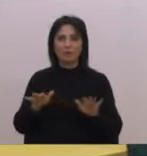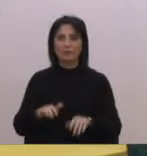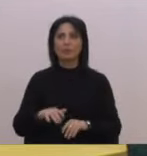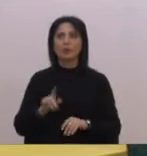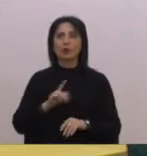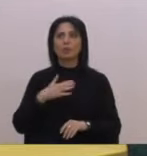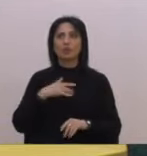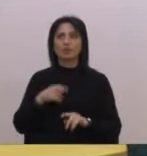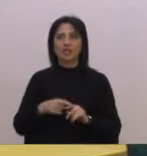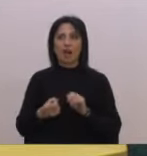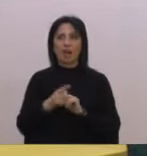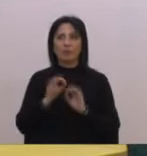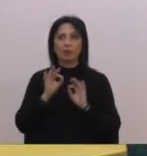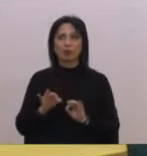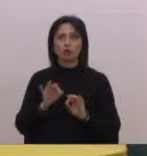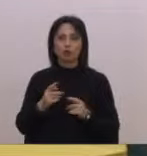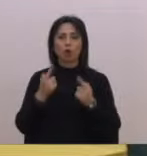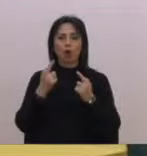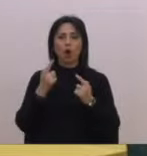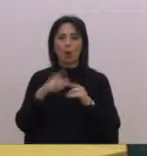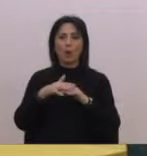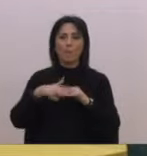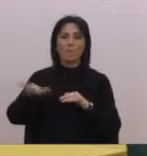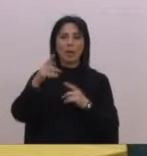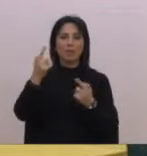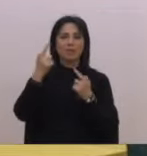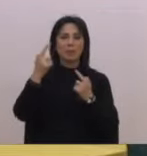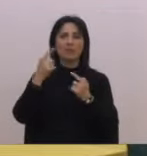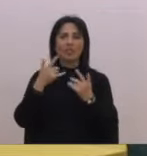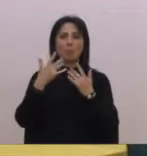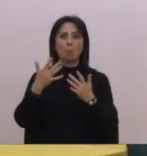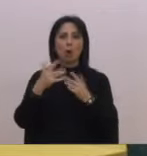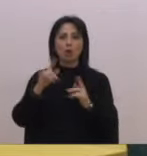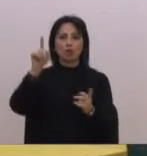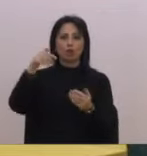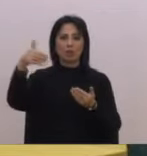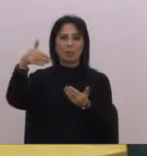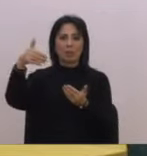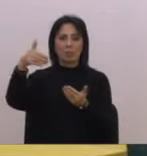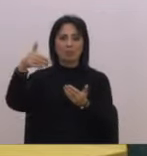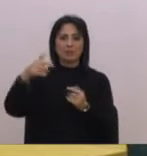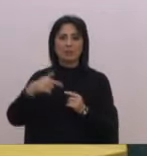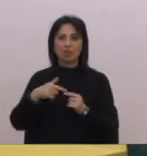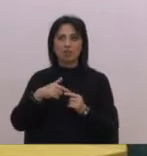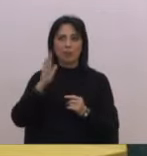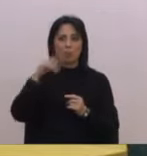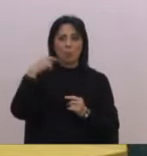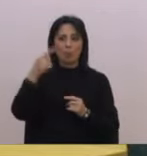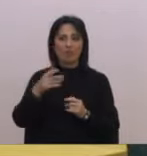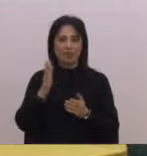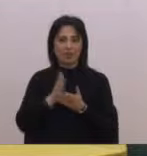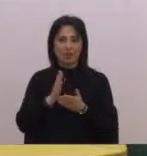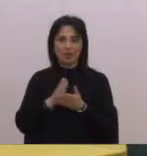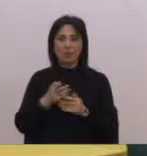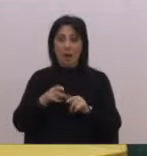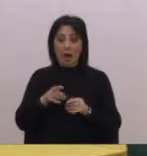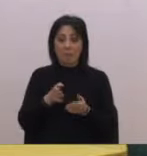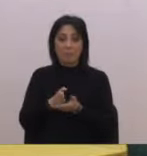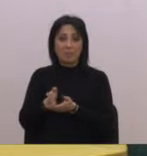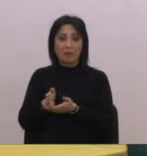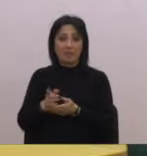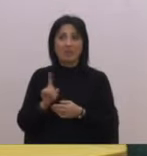რომ ჩვენ აღმოჩნდეს სწორედ იმ გლობალური ბაზრების მოთხოვნების შესაბამისად, რომელიც მომავალში იარსებებს. აი ამ